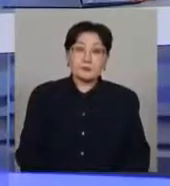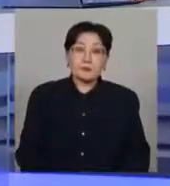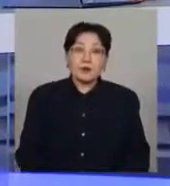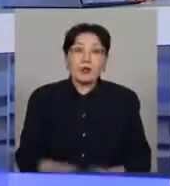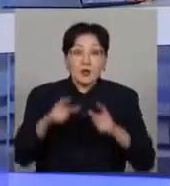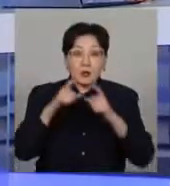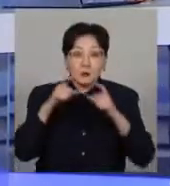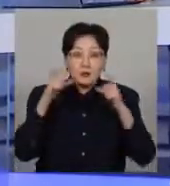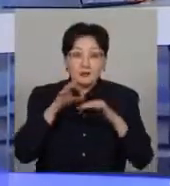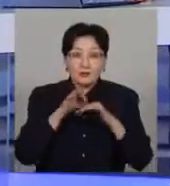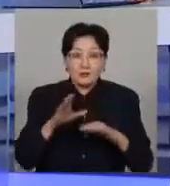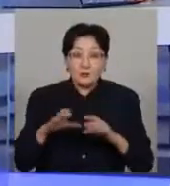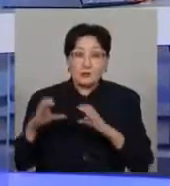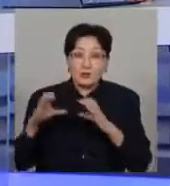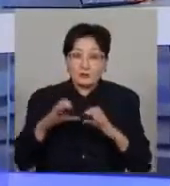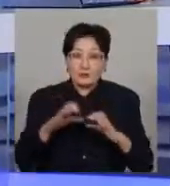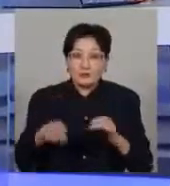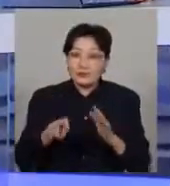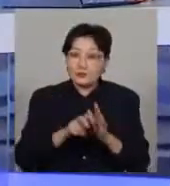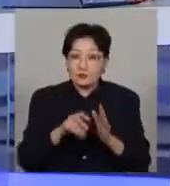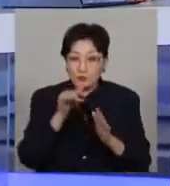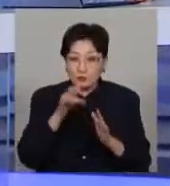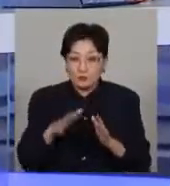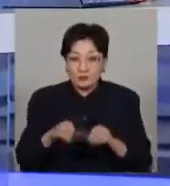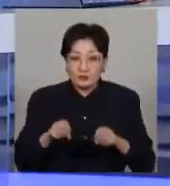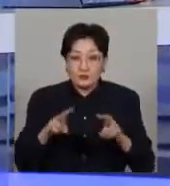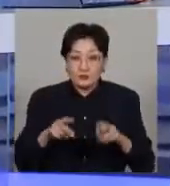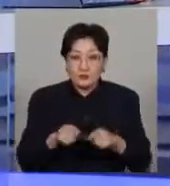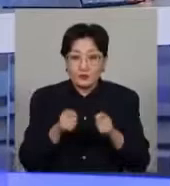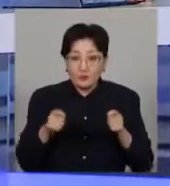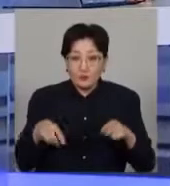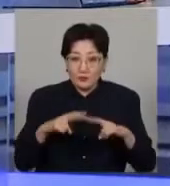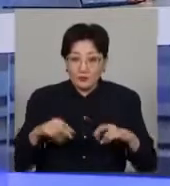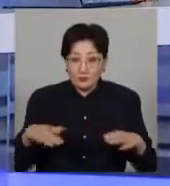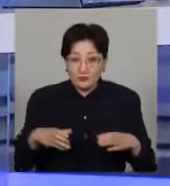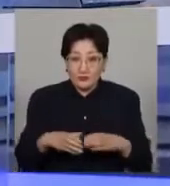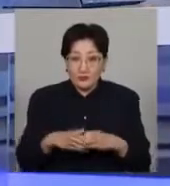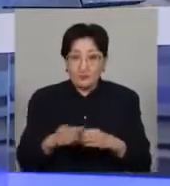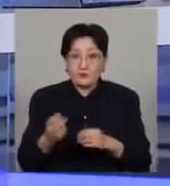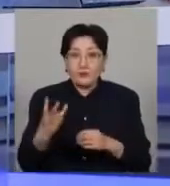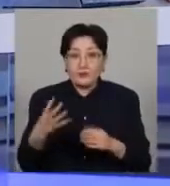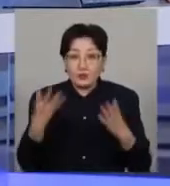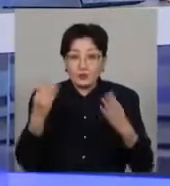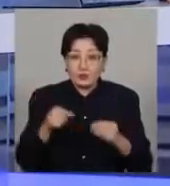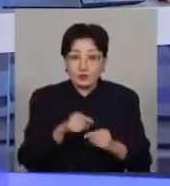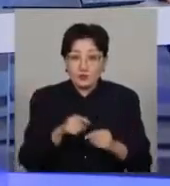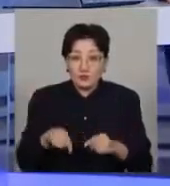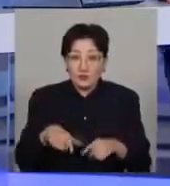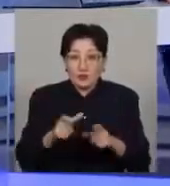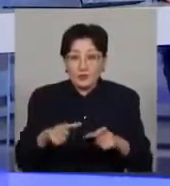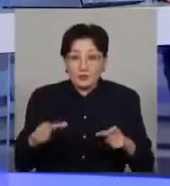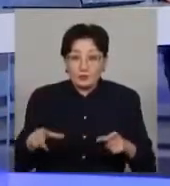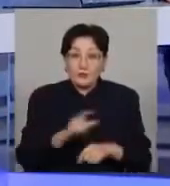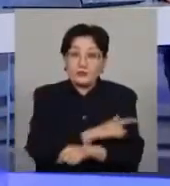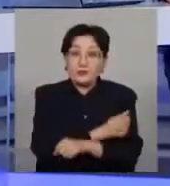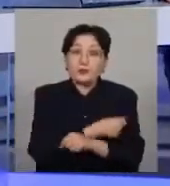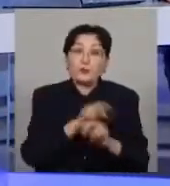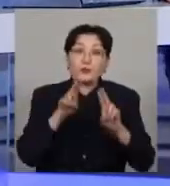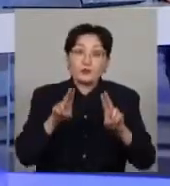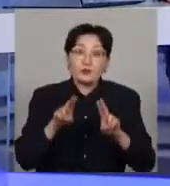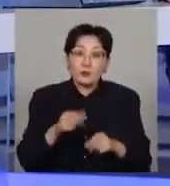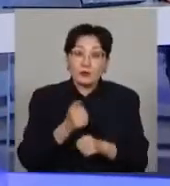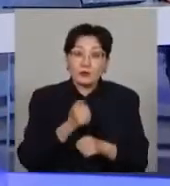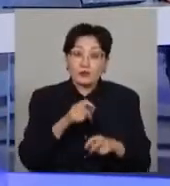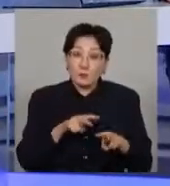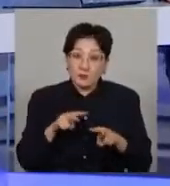Маска тақпасаңыз автобусқа міне алмайсыз. Арнайы құрылған мобильді топтар бірнеше күнден бері жолаушылардың санитарлық талаптарын